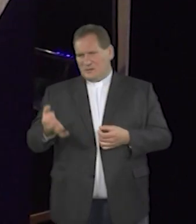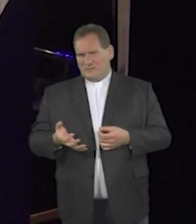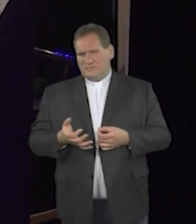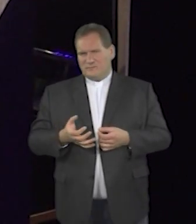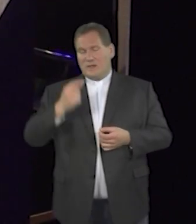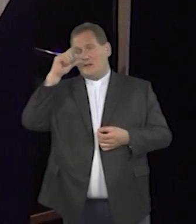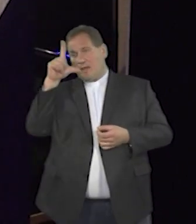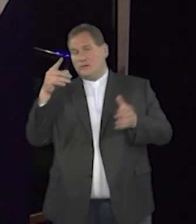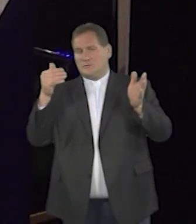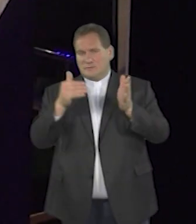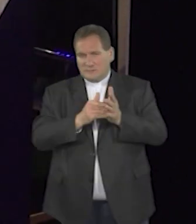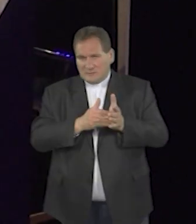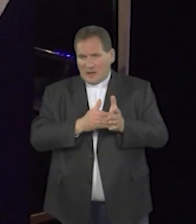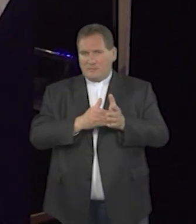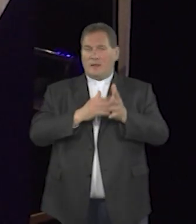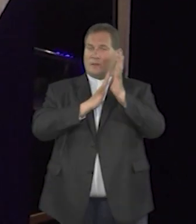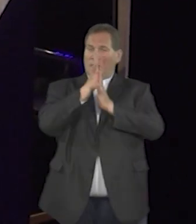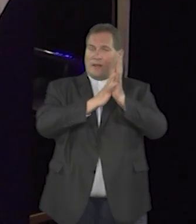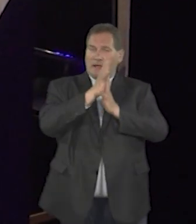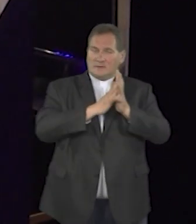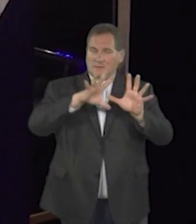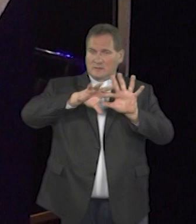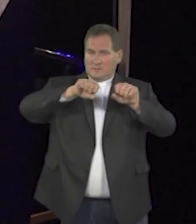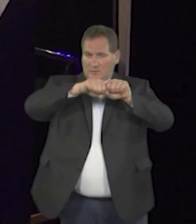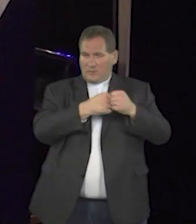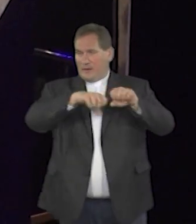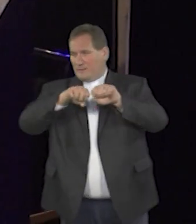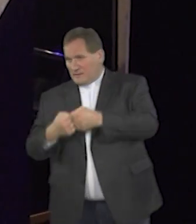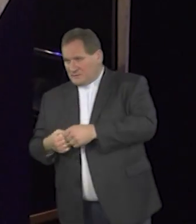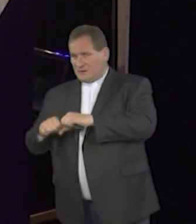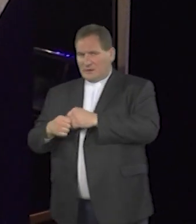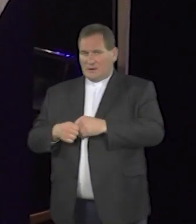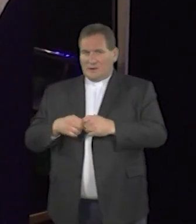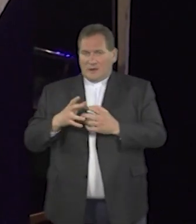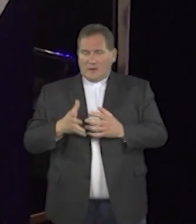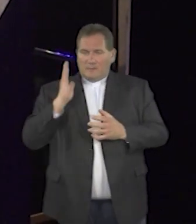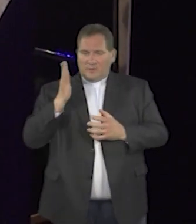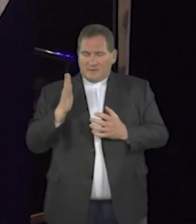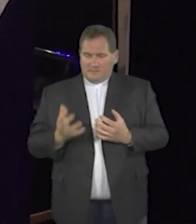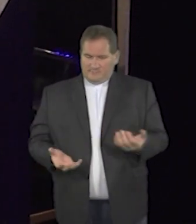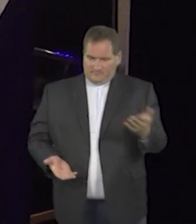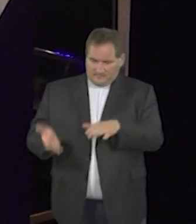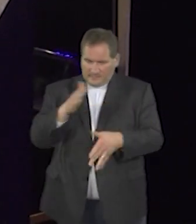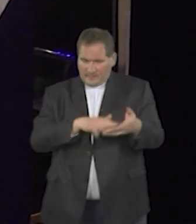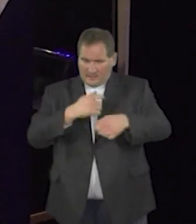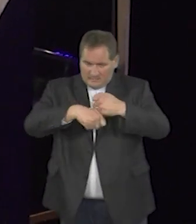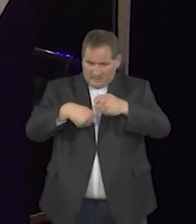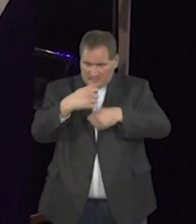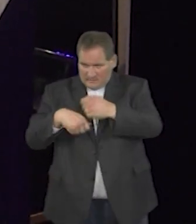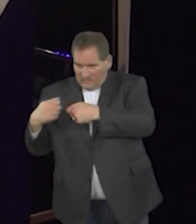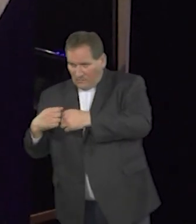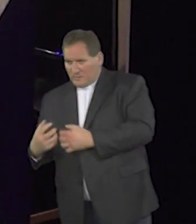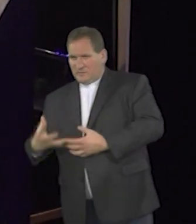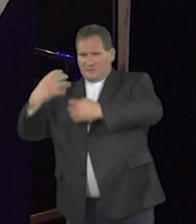rana trzeba iść do lasu połamać gałązki. Zgarbiwszy się, składać w kubki i wiązać w wiązki. I